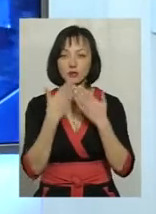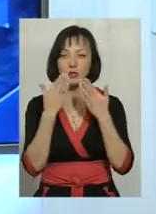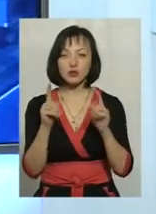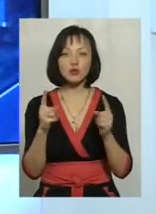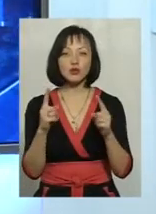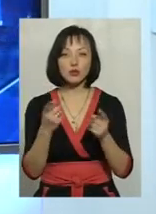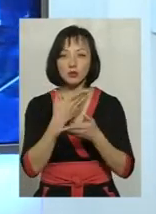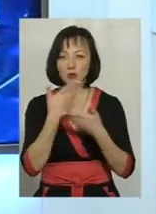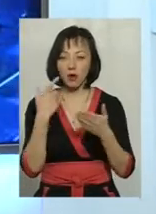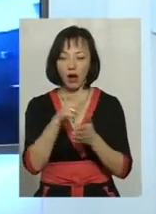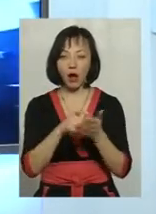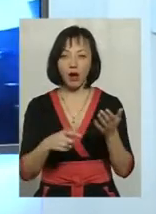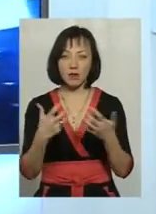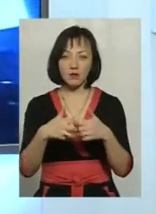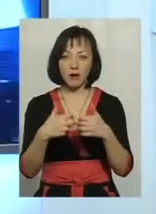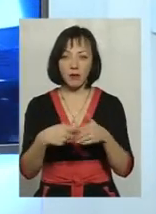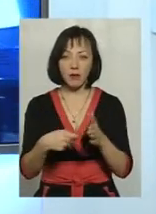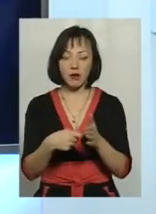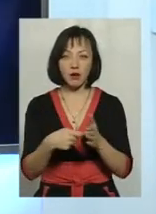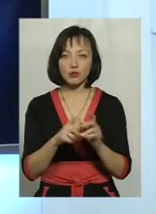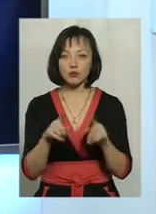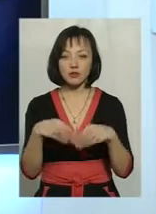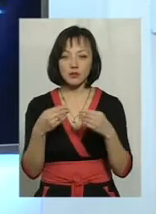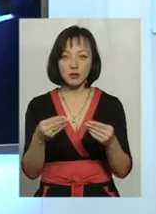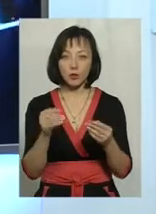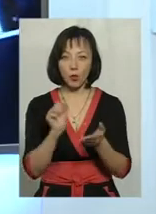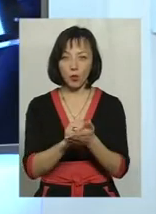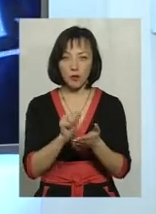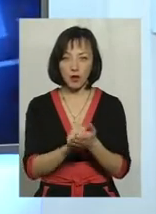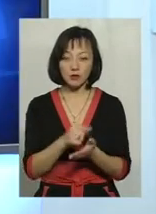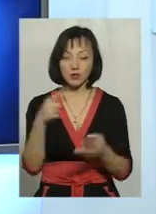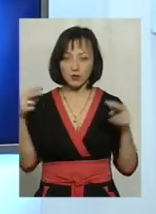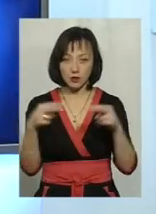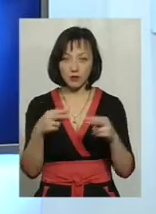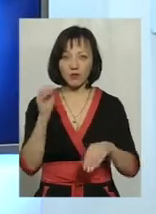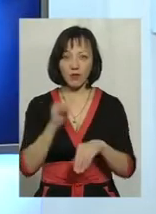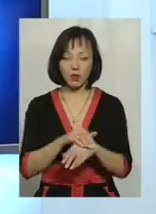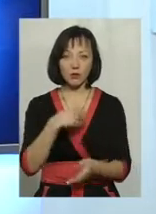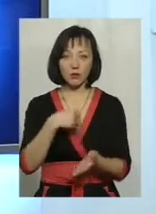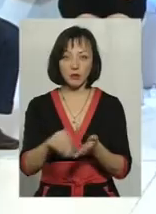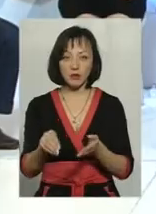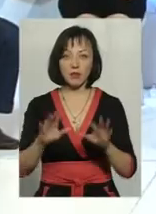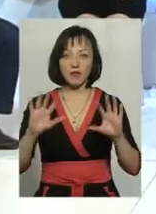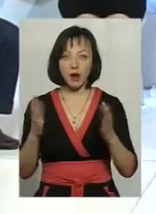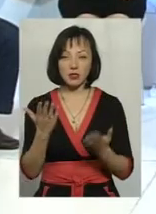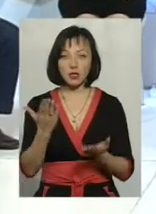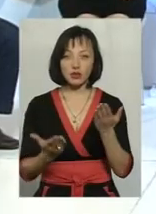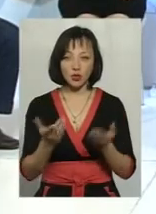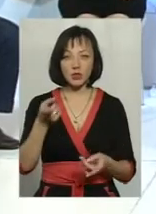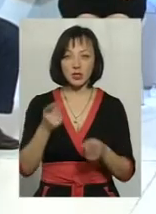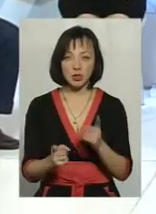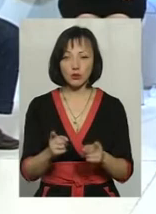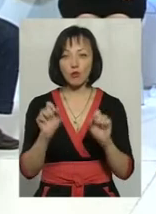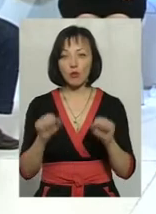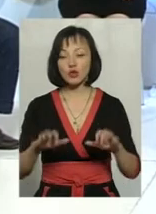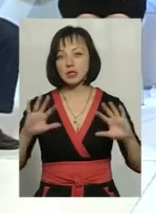чому немає касового апарату, або чому не видали її розрахунковий документ, який засвідчує факт купівлі. І в разі, якщо дійсно